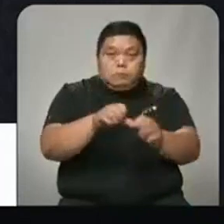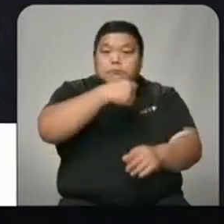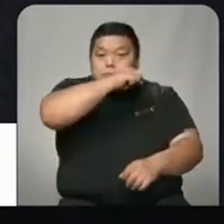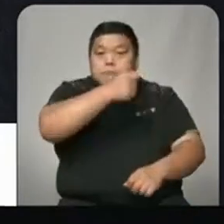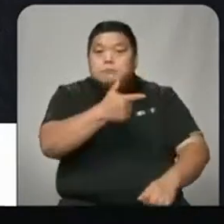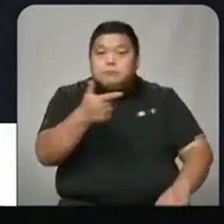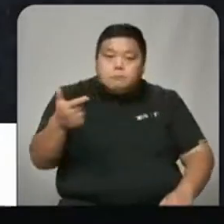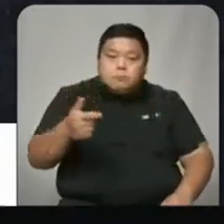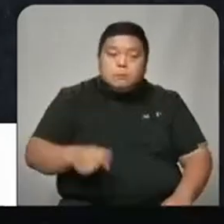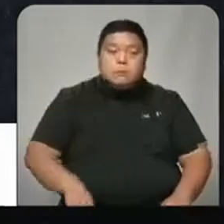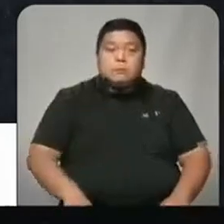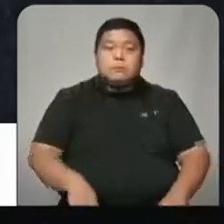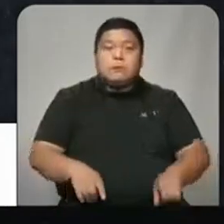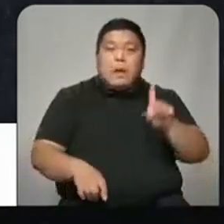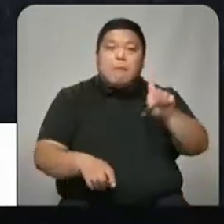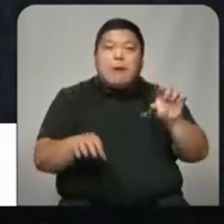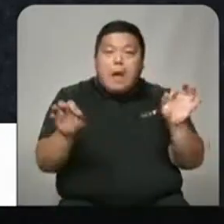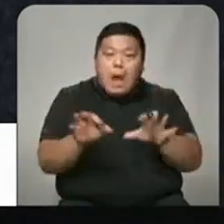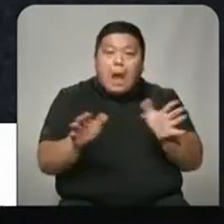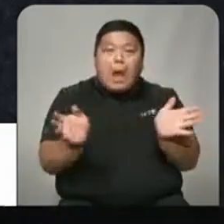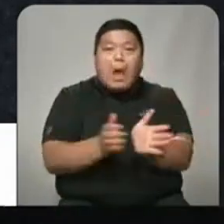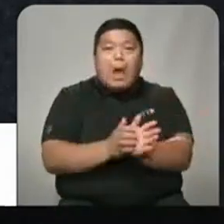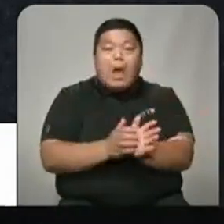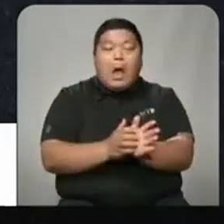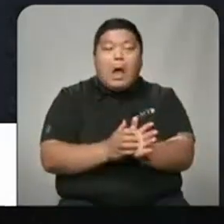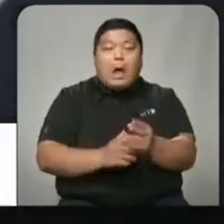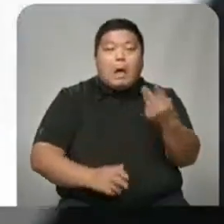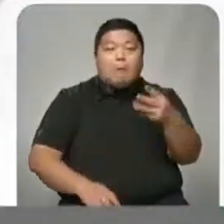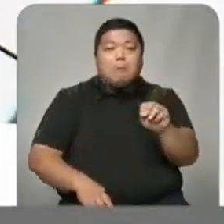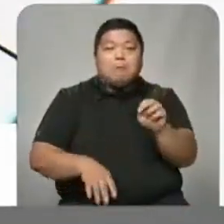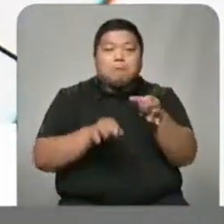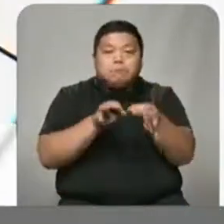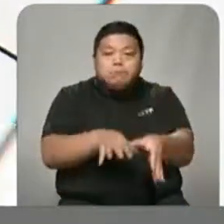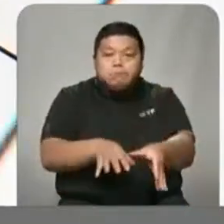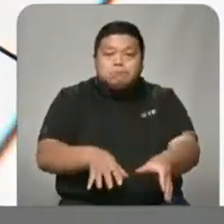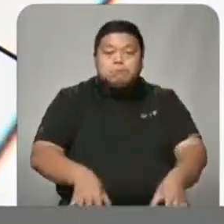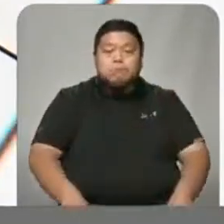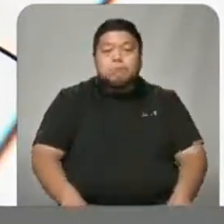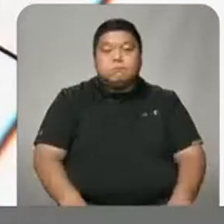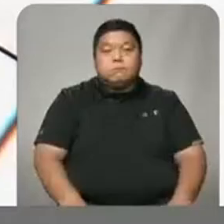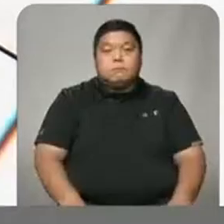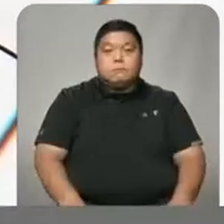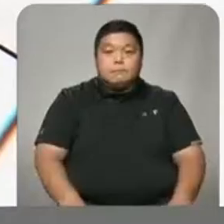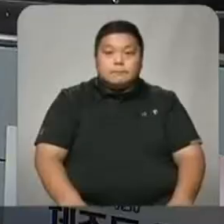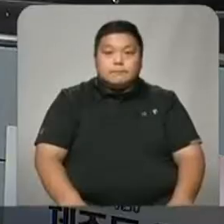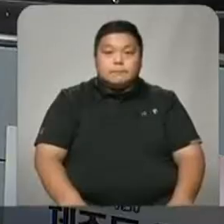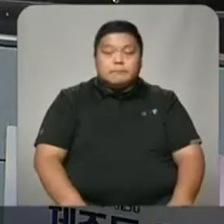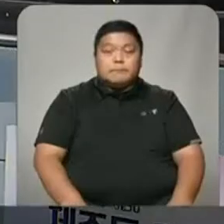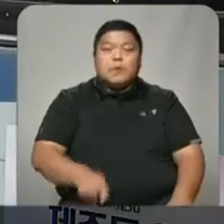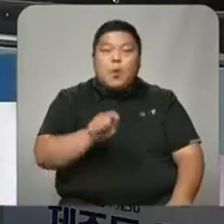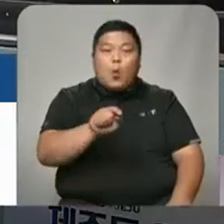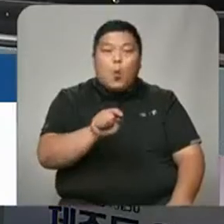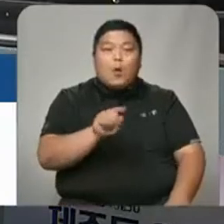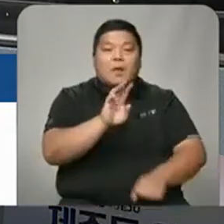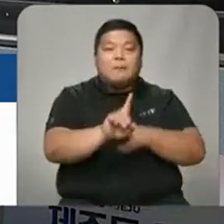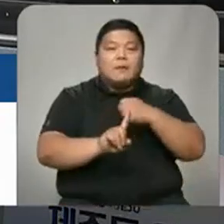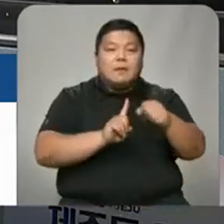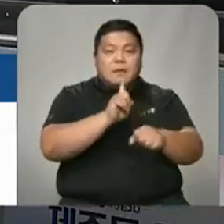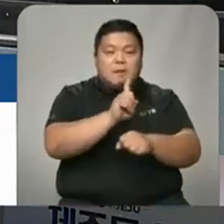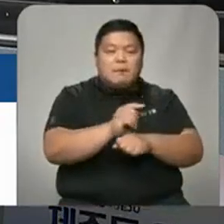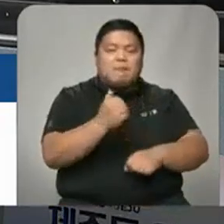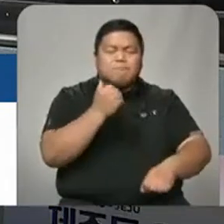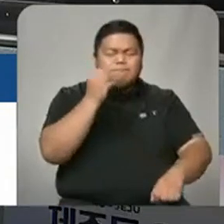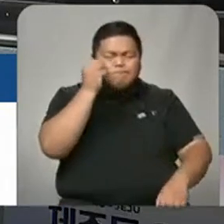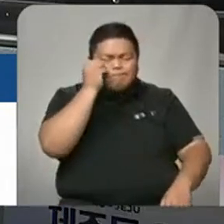한차례 열리고 많은 일회성 행사에 예산 3억원이 편성됐습니다 41년 만엔 이루어진 행사다 보니